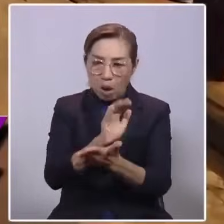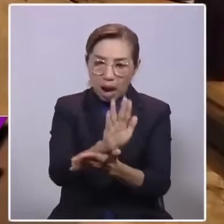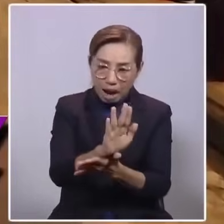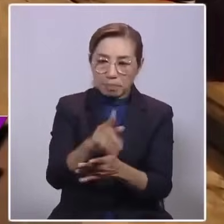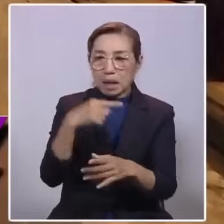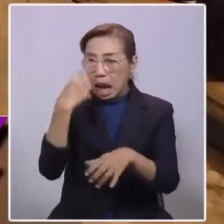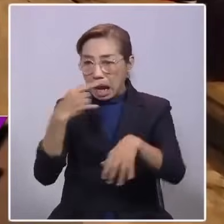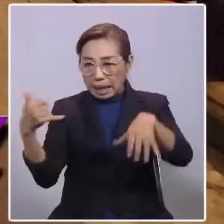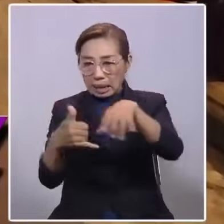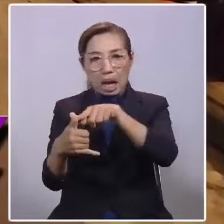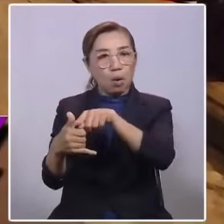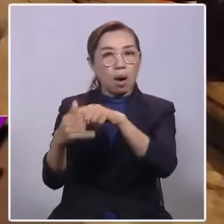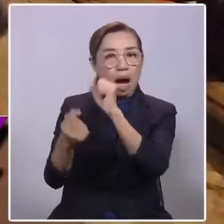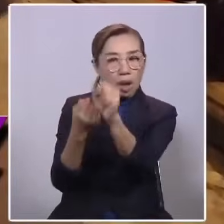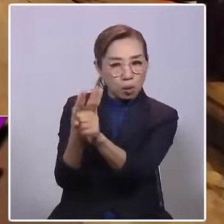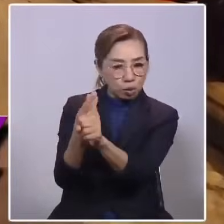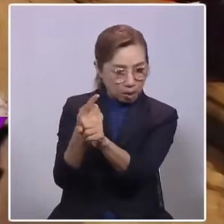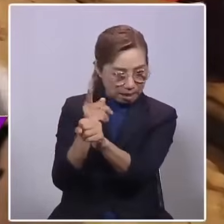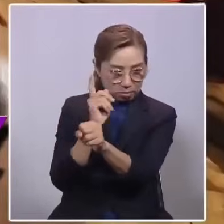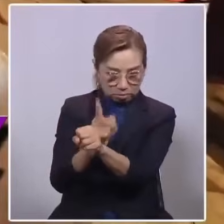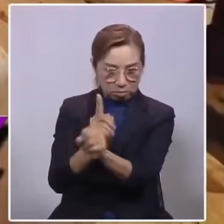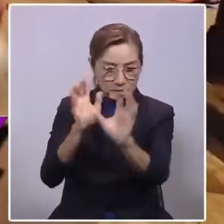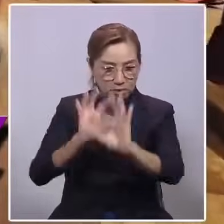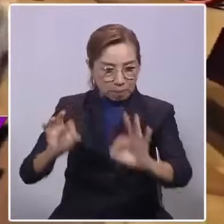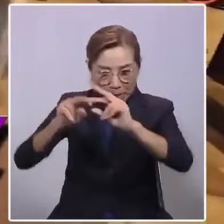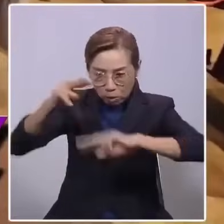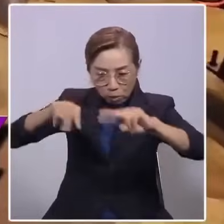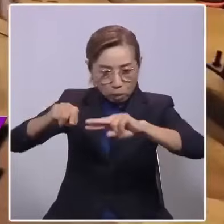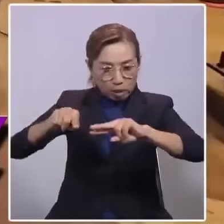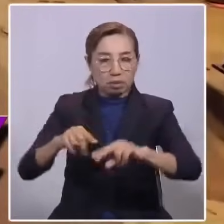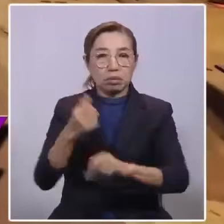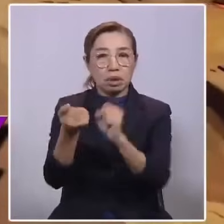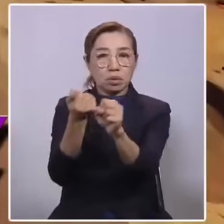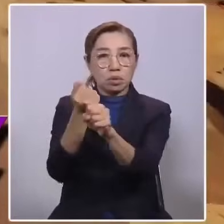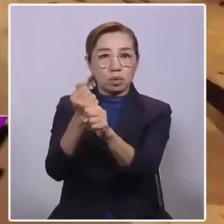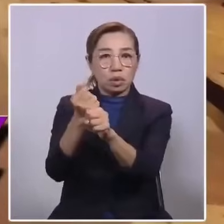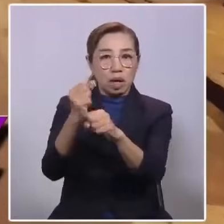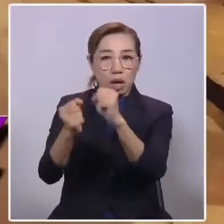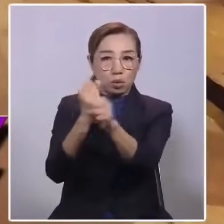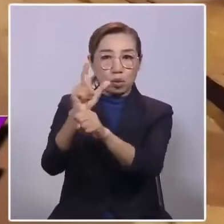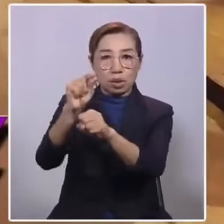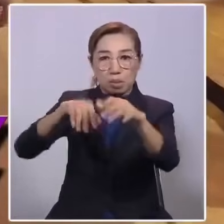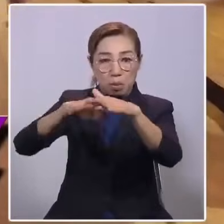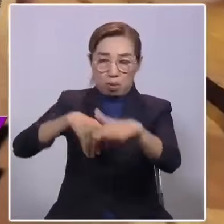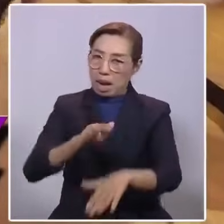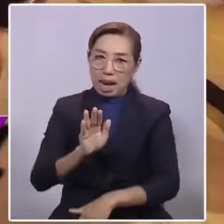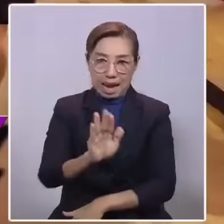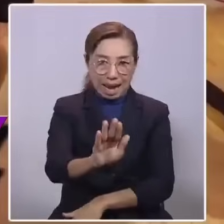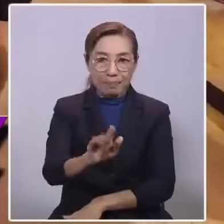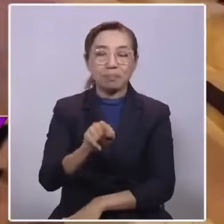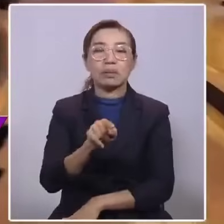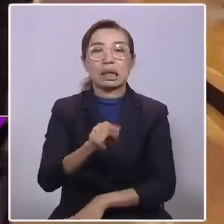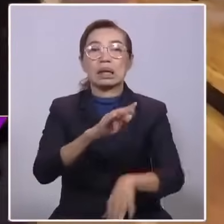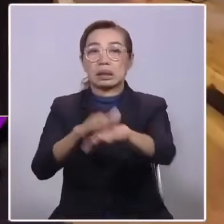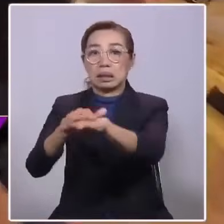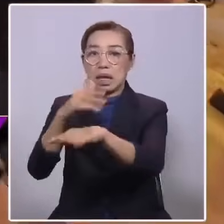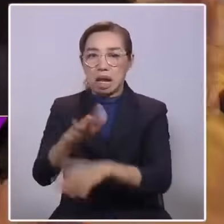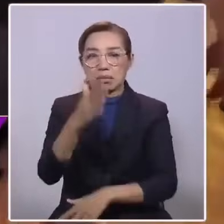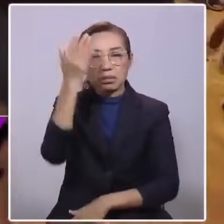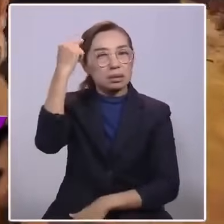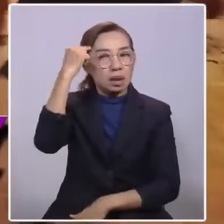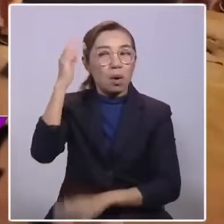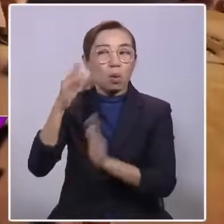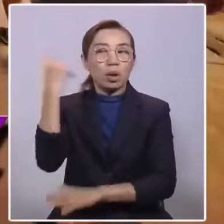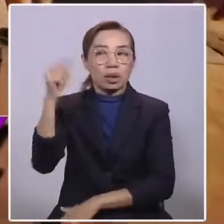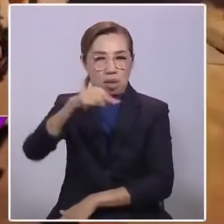ไปใช้บริการนี่อายุนะคะสำคัญห้ามต่ำกว่า 20ปีโดยเด็ดขาดค่ะก็คาดว่านักท่องเที่ยวส่วนใหญ่